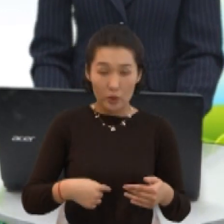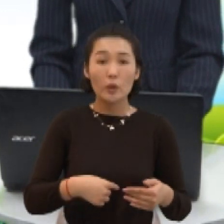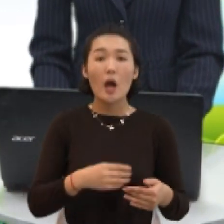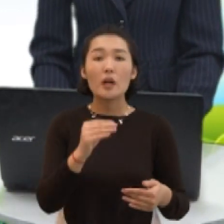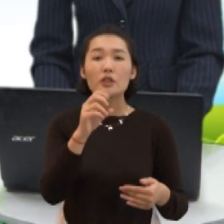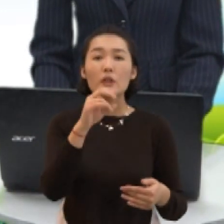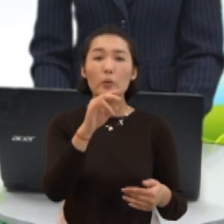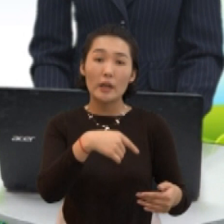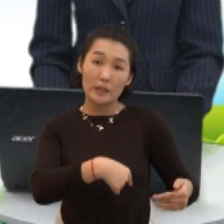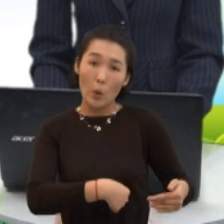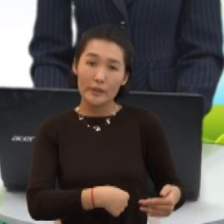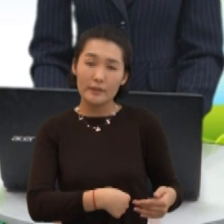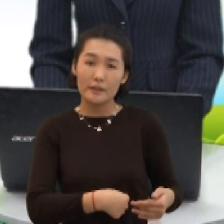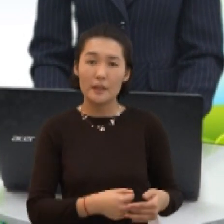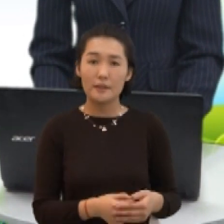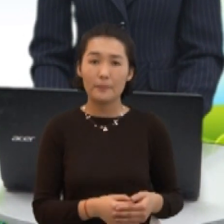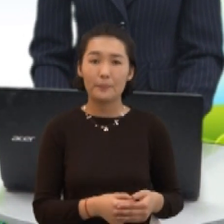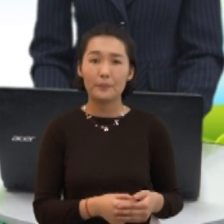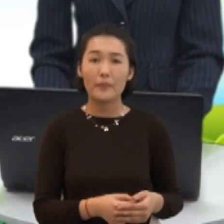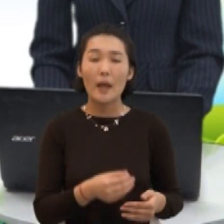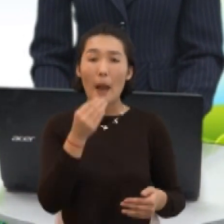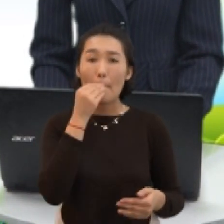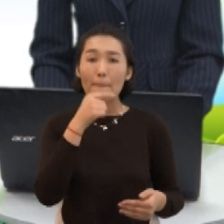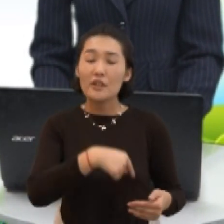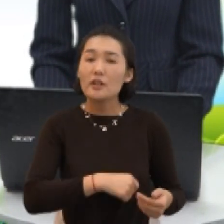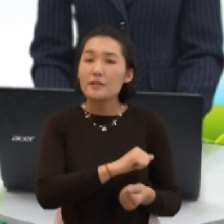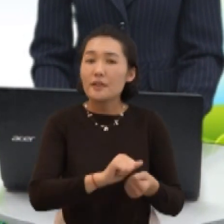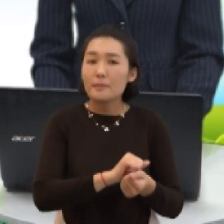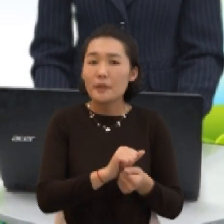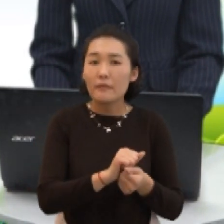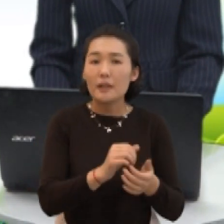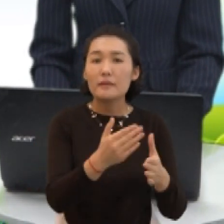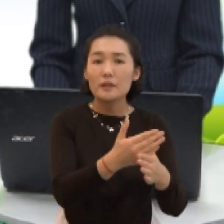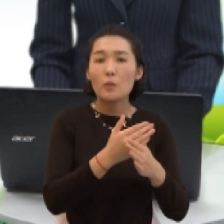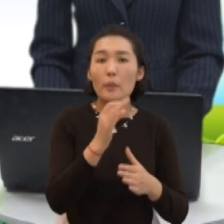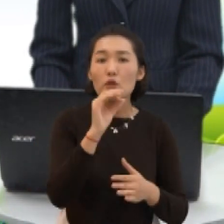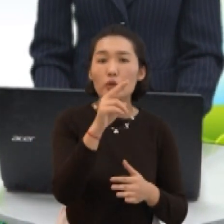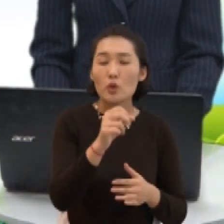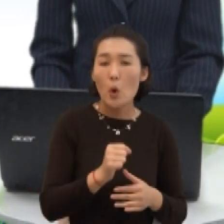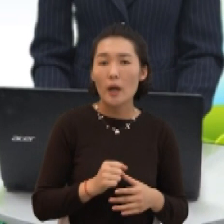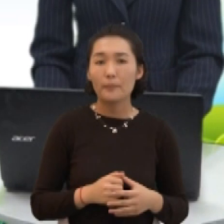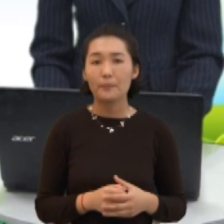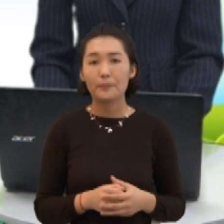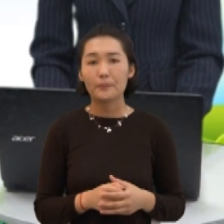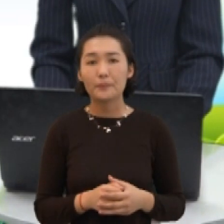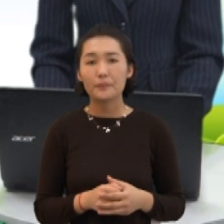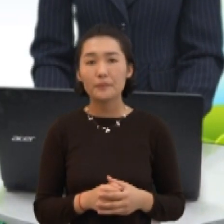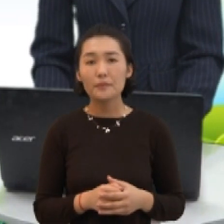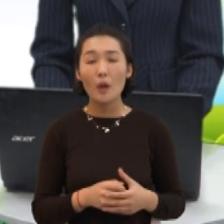стороны. Здесь пища переваривается с помощью желудочного сока. Но в желудке